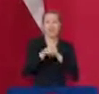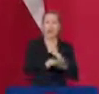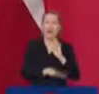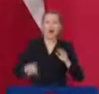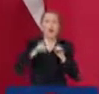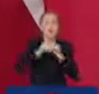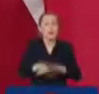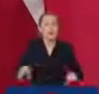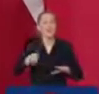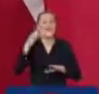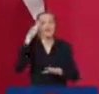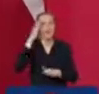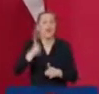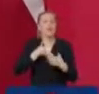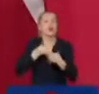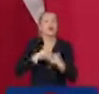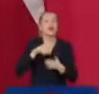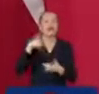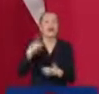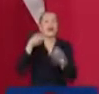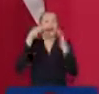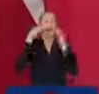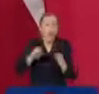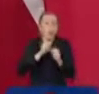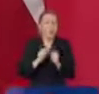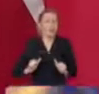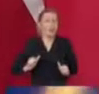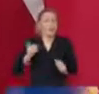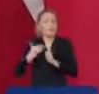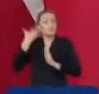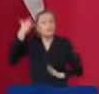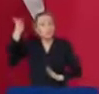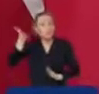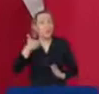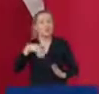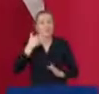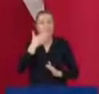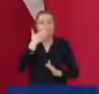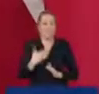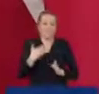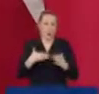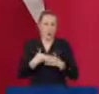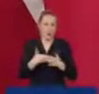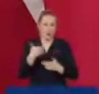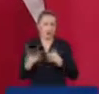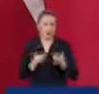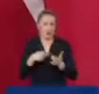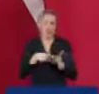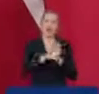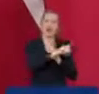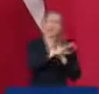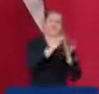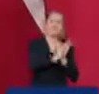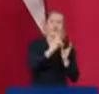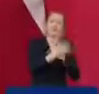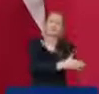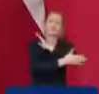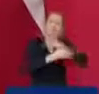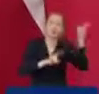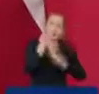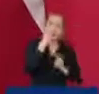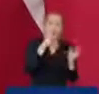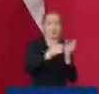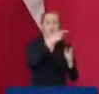dobre, żeby ograniczyć możliwość udziałów i akcji posiadanych przez podmioty zagraniczne w spółkach,